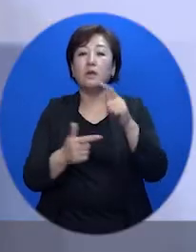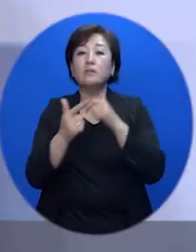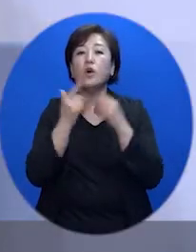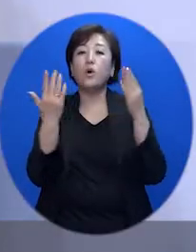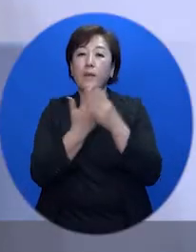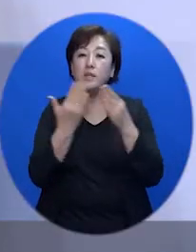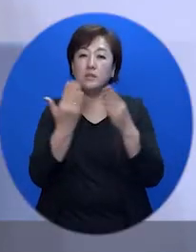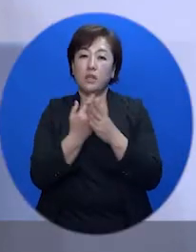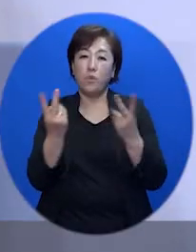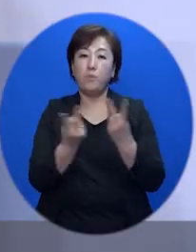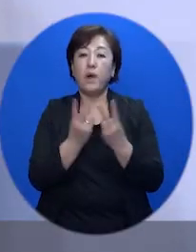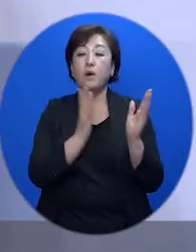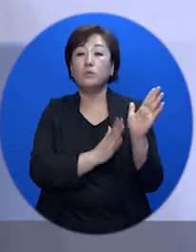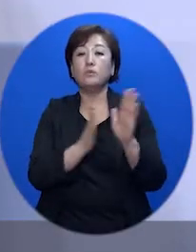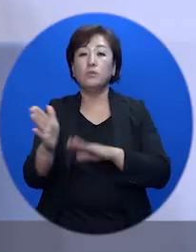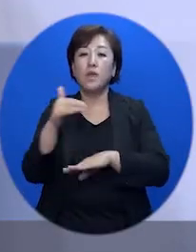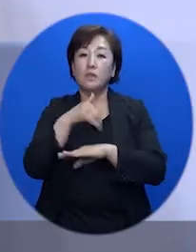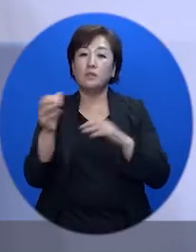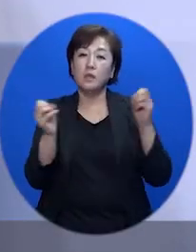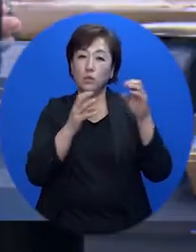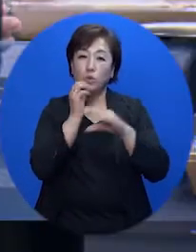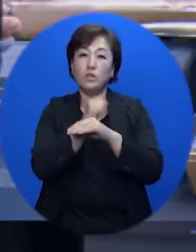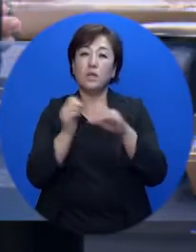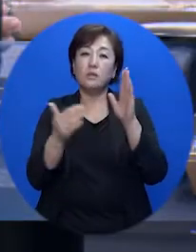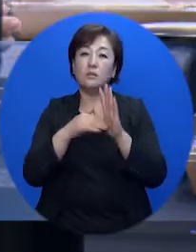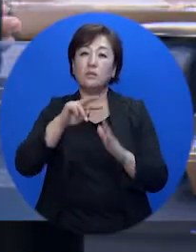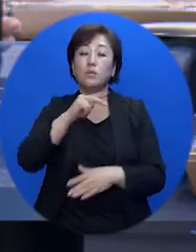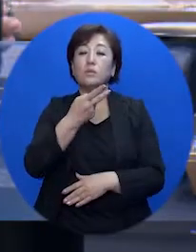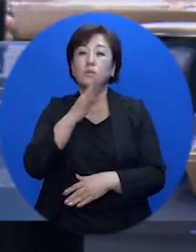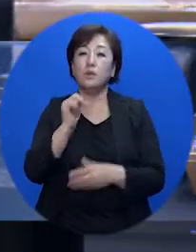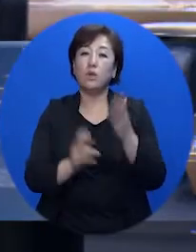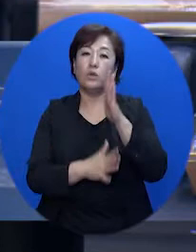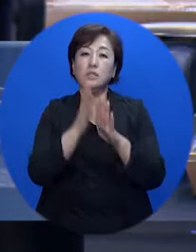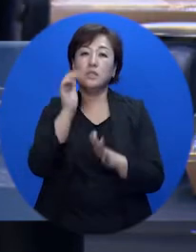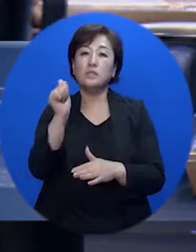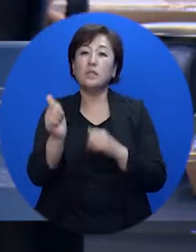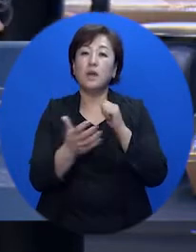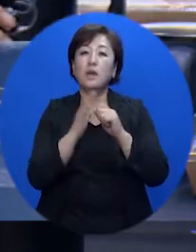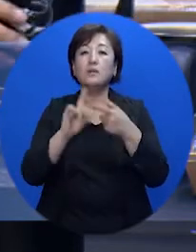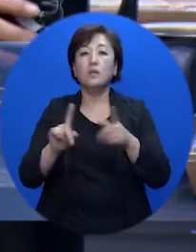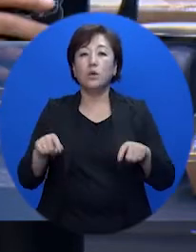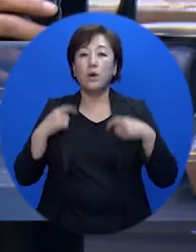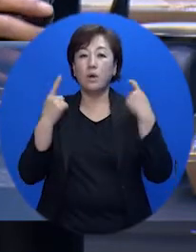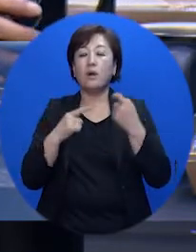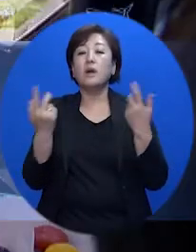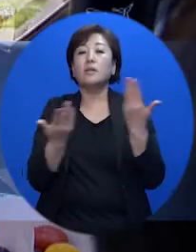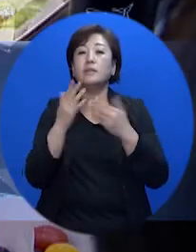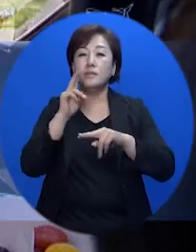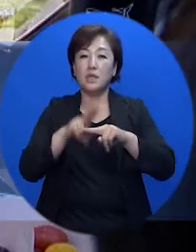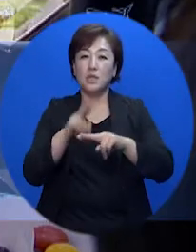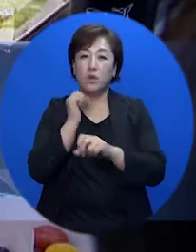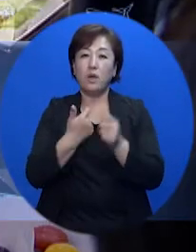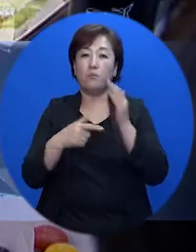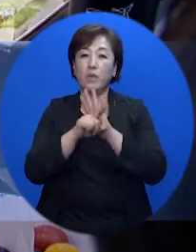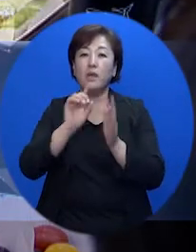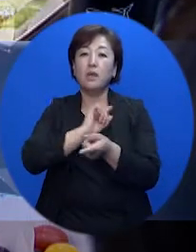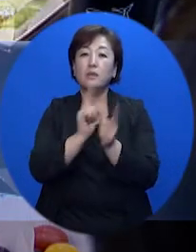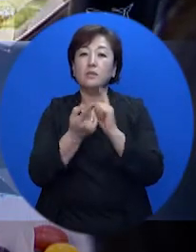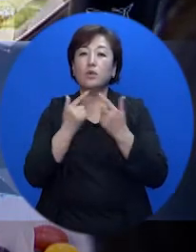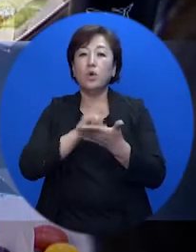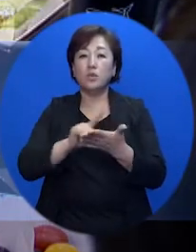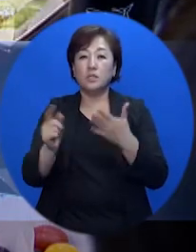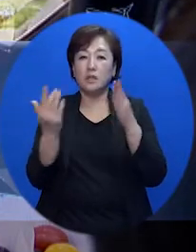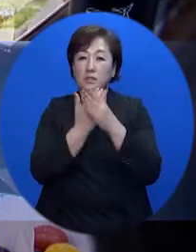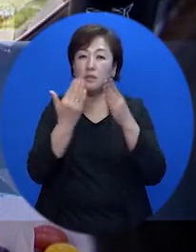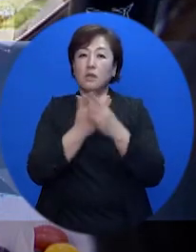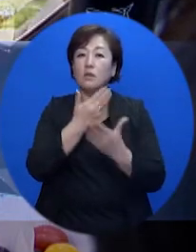발전 방안을 논의했습니다. 송철호 시장은 울산의 관광산업을 일자리 창출과 지역 경제를 견인하는